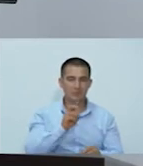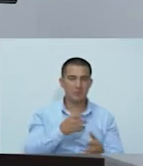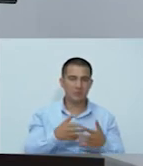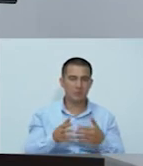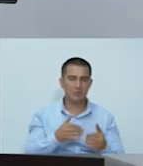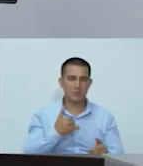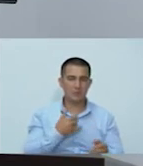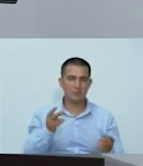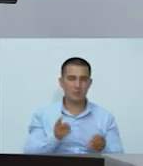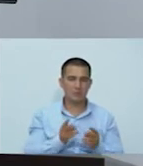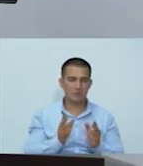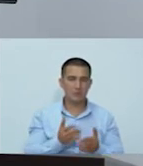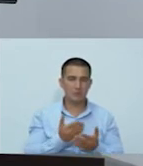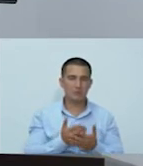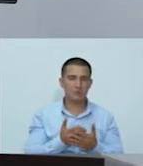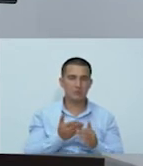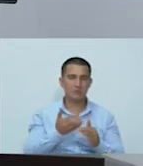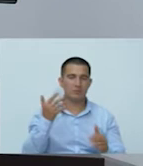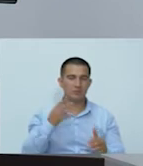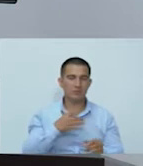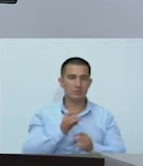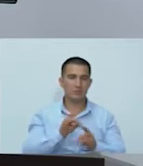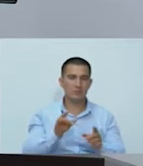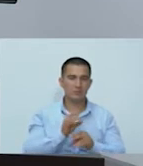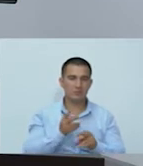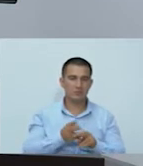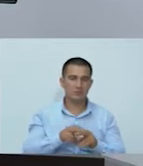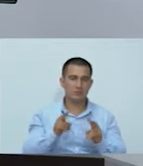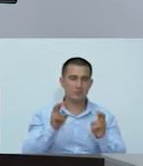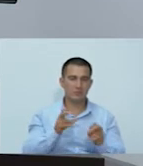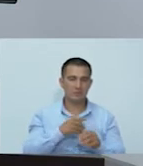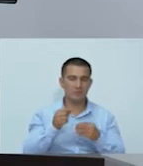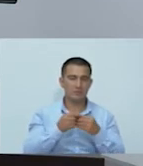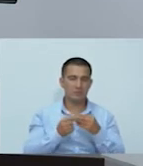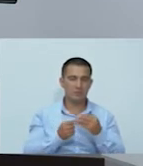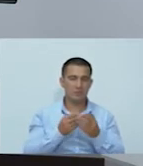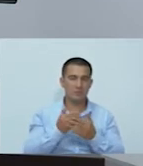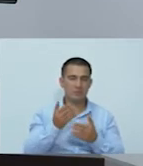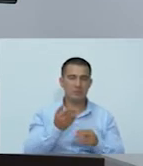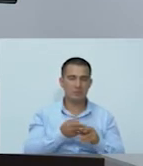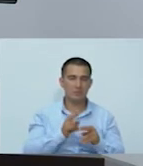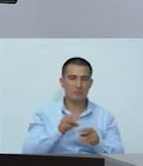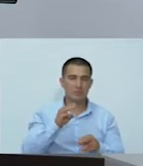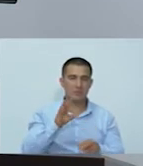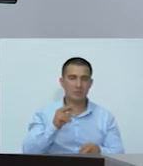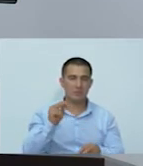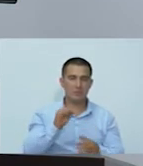foydalanamiz. Oldingi mavzuda o'tgan tomchi elementidan gulimizni yasab olamiz.